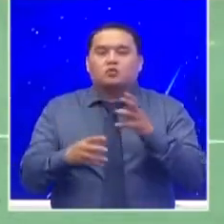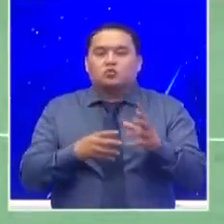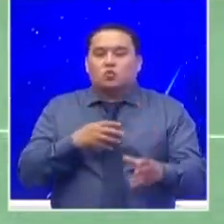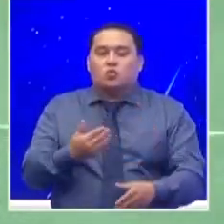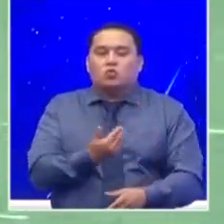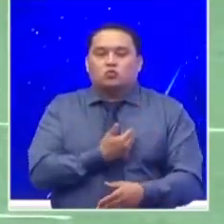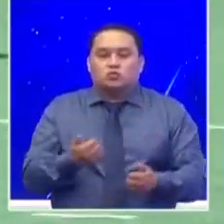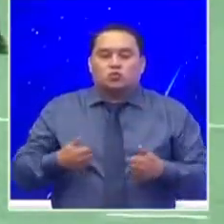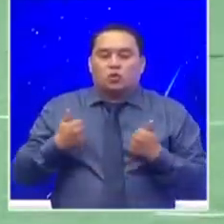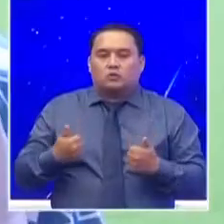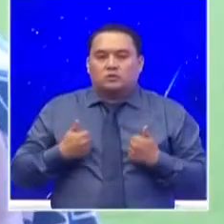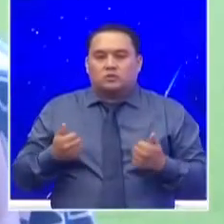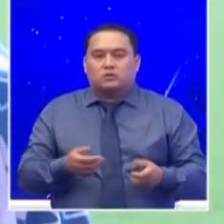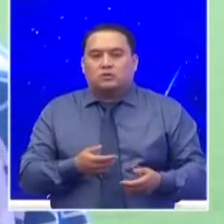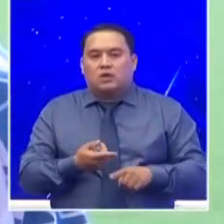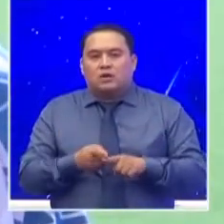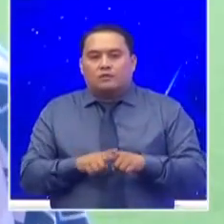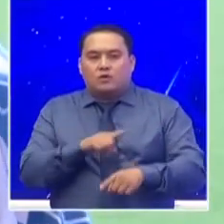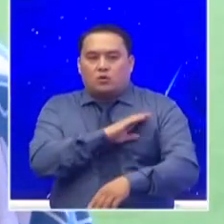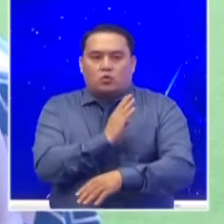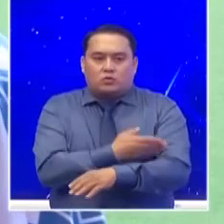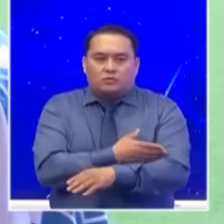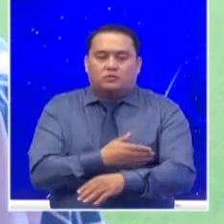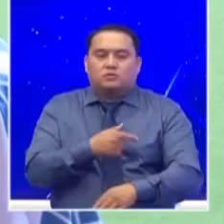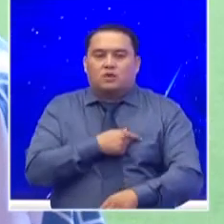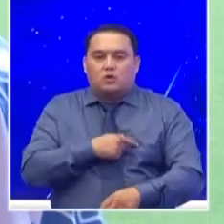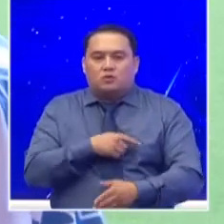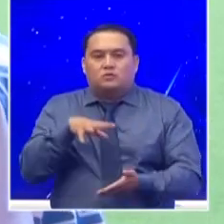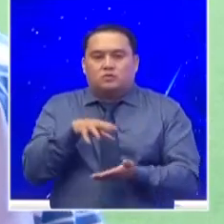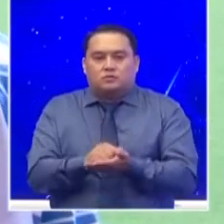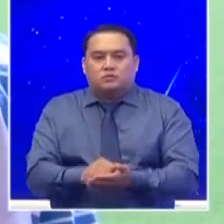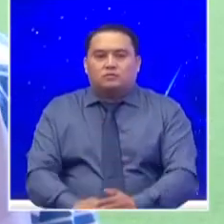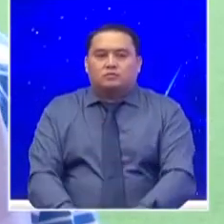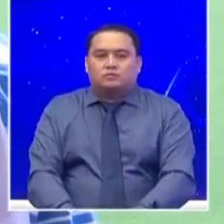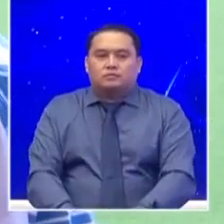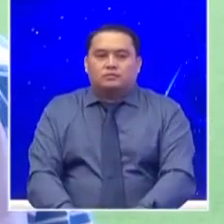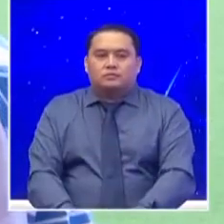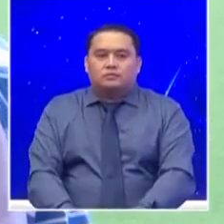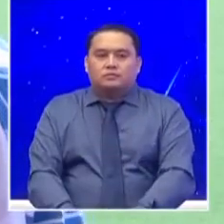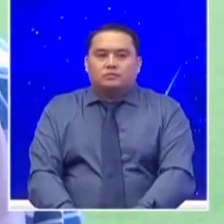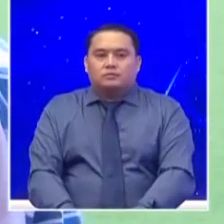уровень, нужно упорно тренироваться. И, конечно же, не пропускать ежедневные занятия.